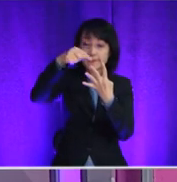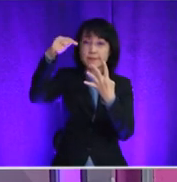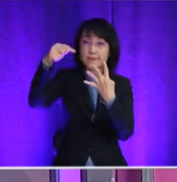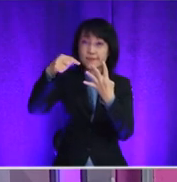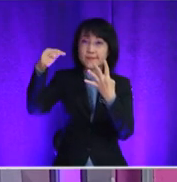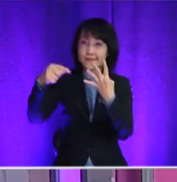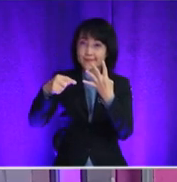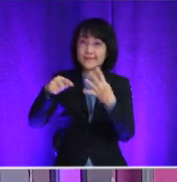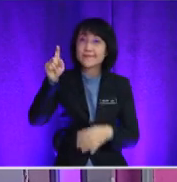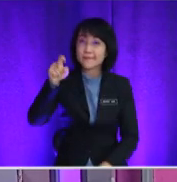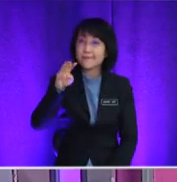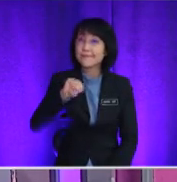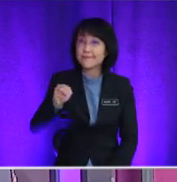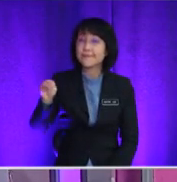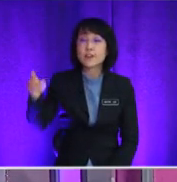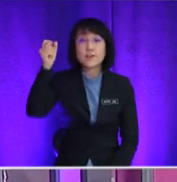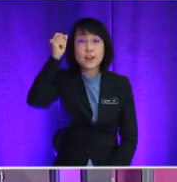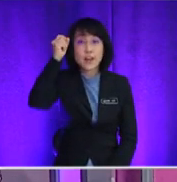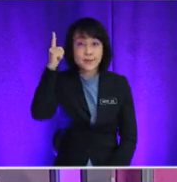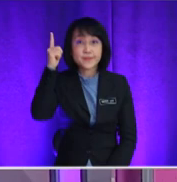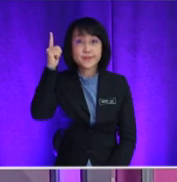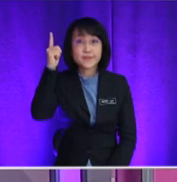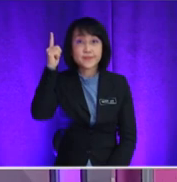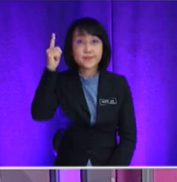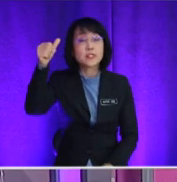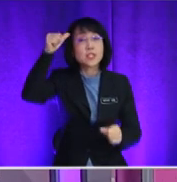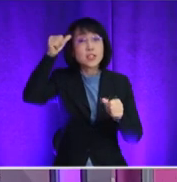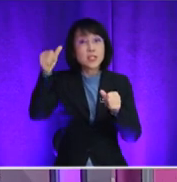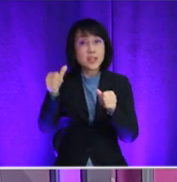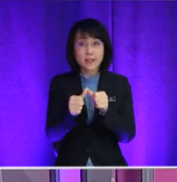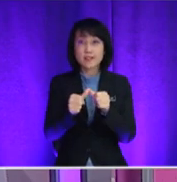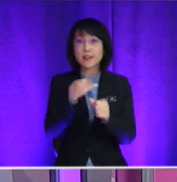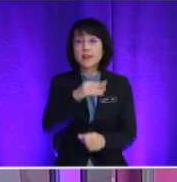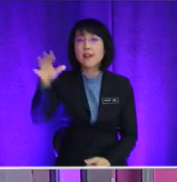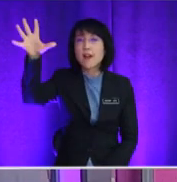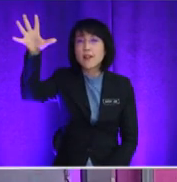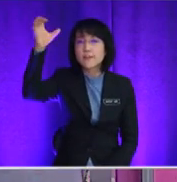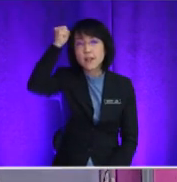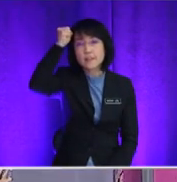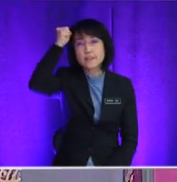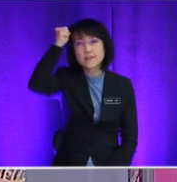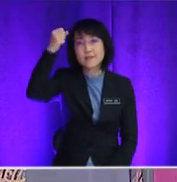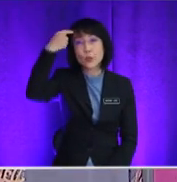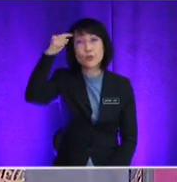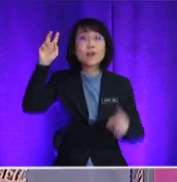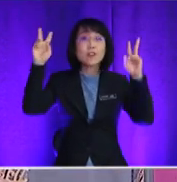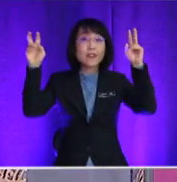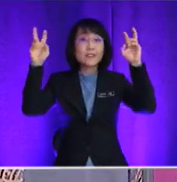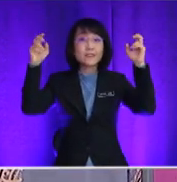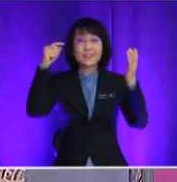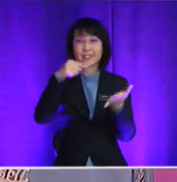murid-murid paham ingat dan hafal baik untuk tajuk ini jadi